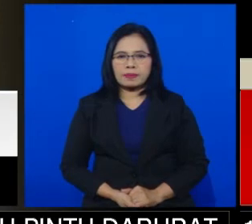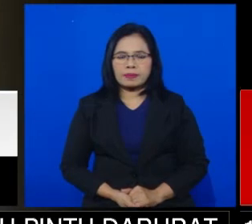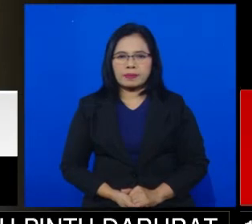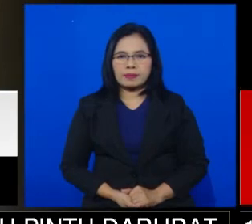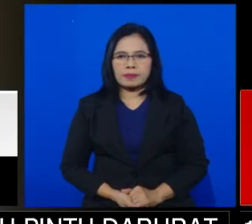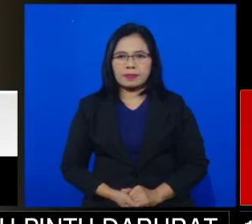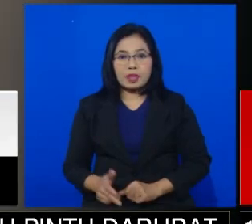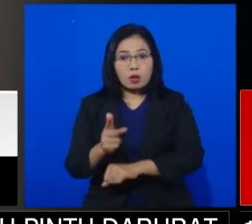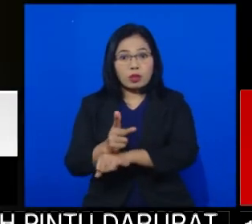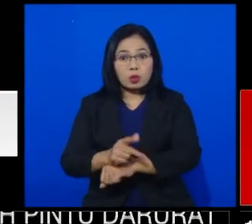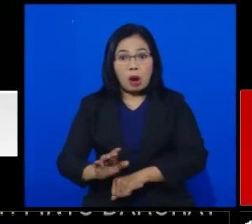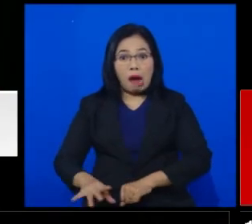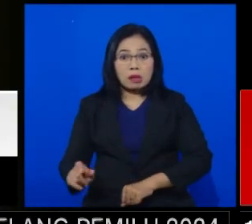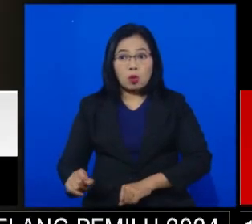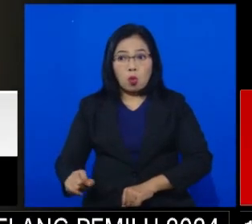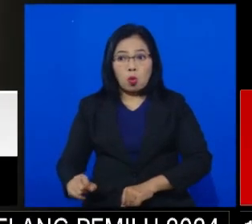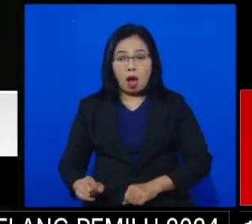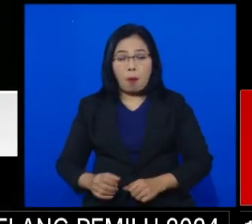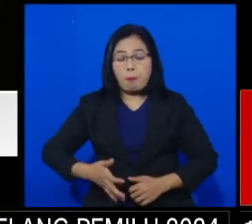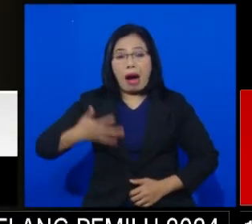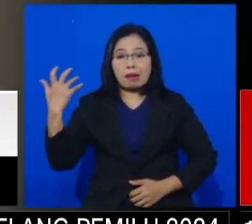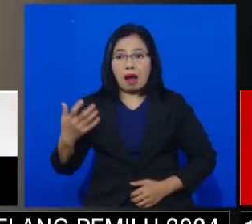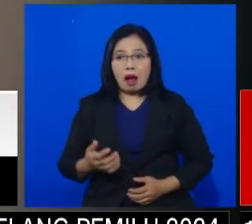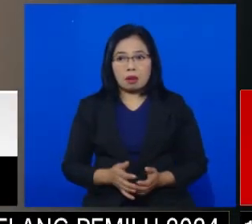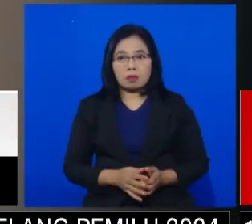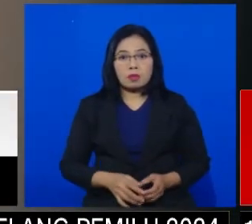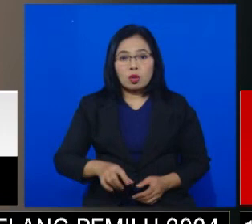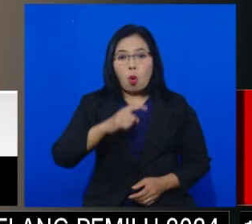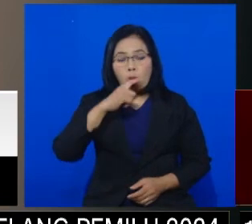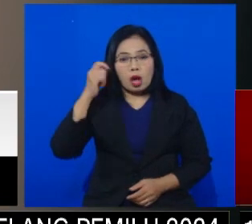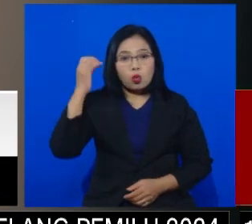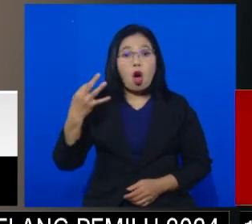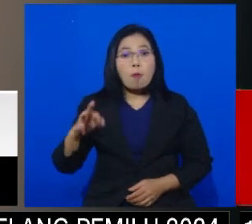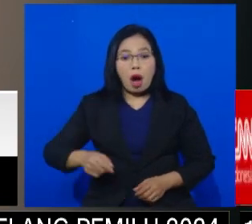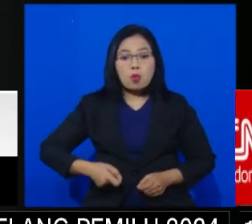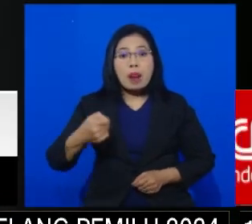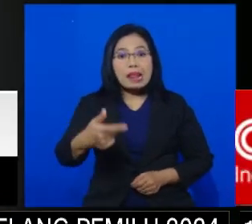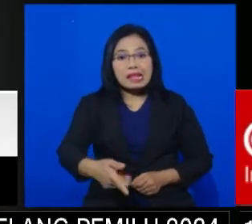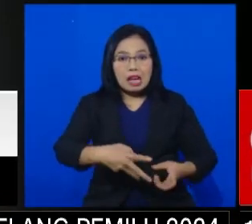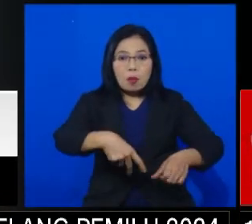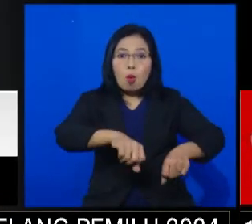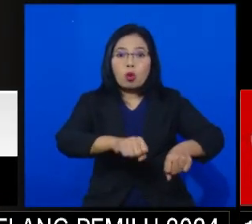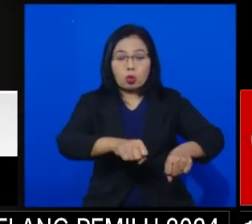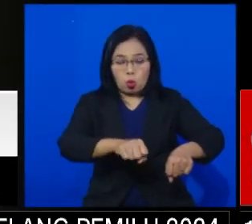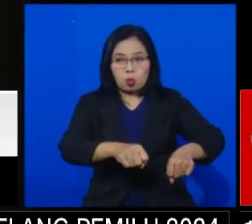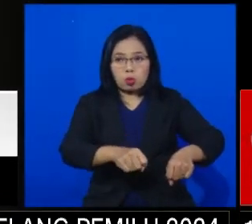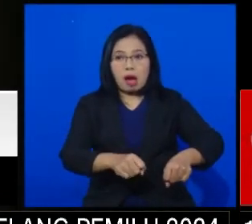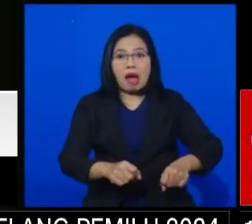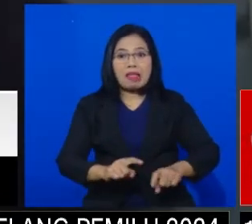Video seorang pelajar mengamuk menendang sepeda motor yang baru saja dibelikan orang tuanya sempat menghebohkan Jagatmaya Magetan, Jawa